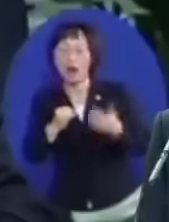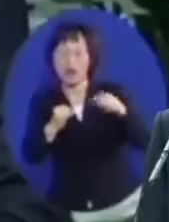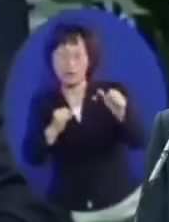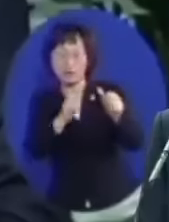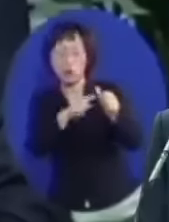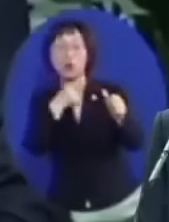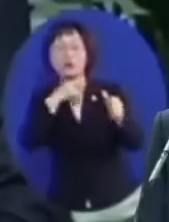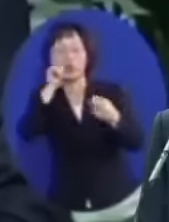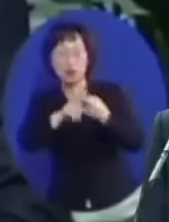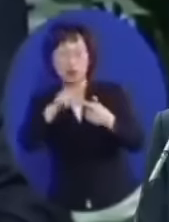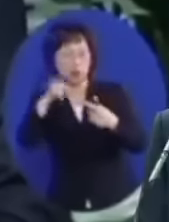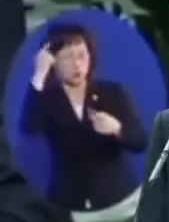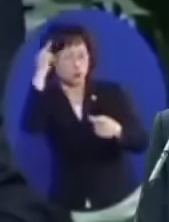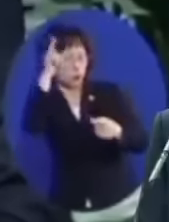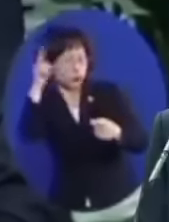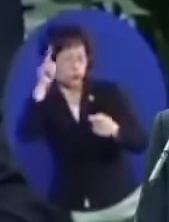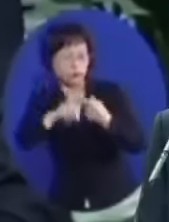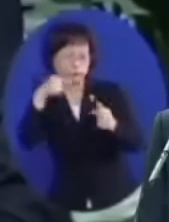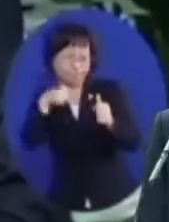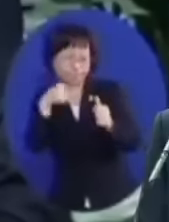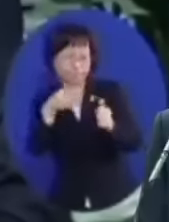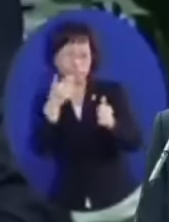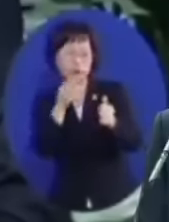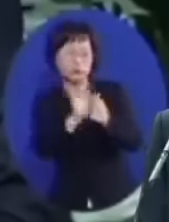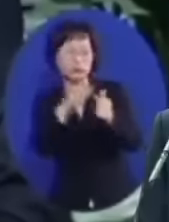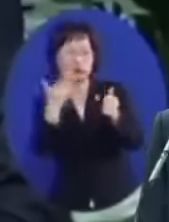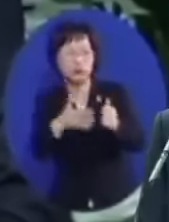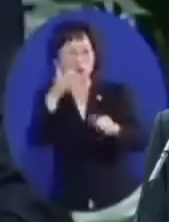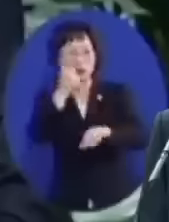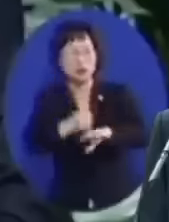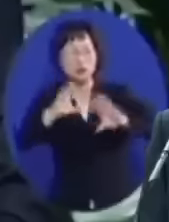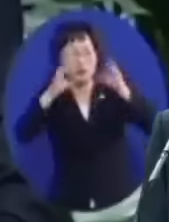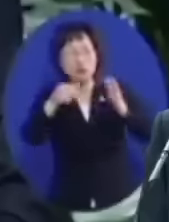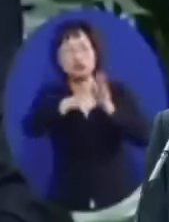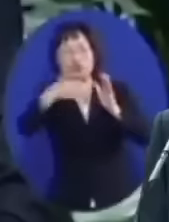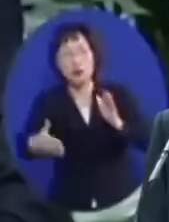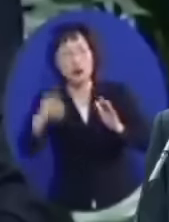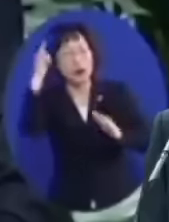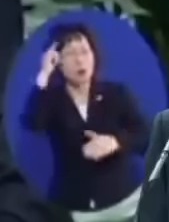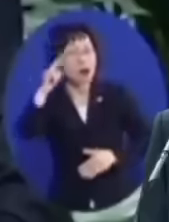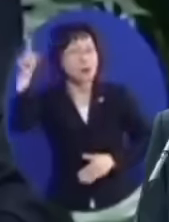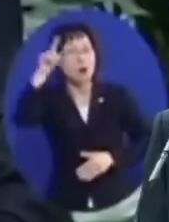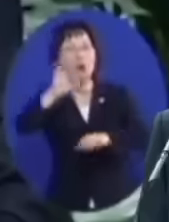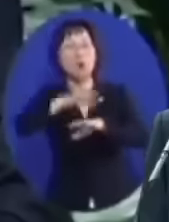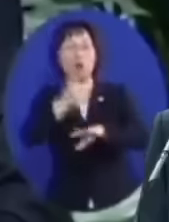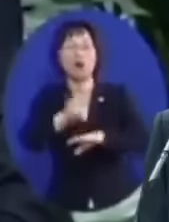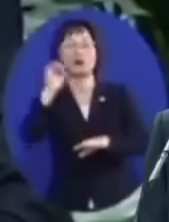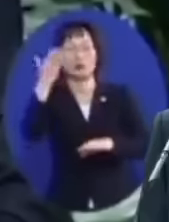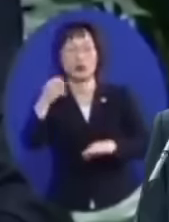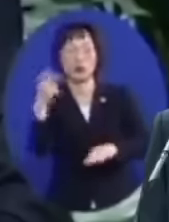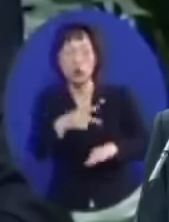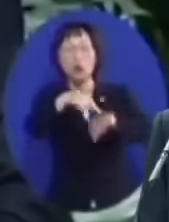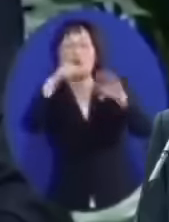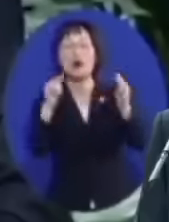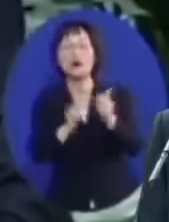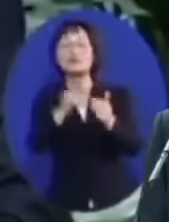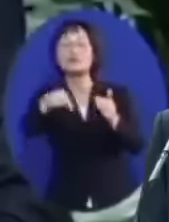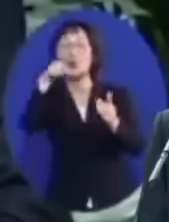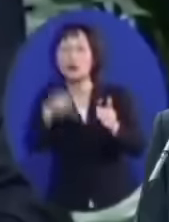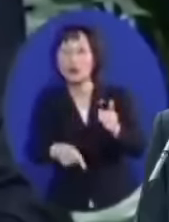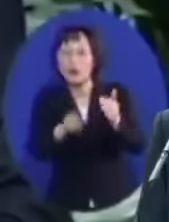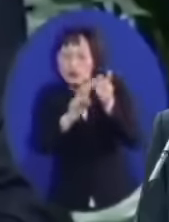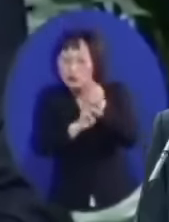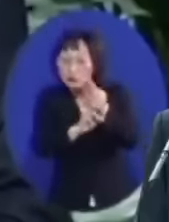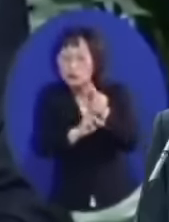게 결과예요. 그는 세계적인 발명왕이 되었었습니다. 그럴 뿐 아니라 그는 마음에 있는 잠재력을